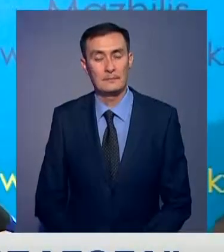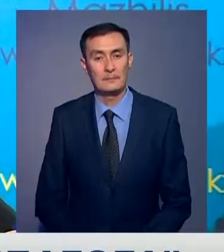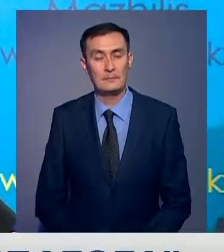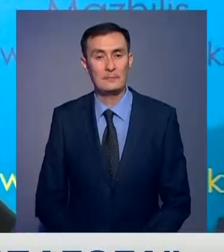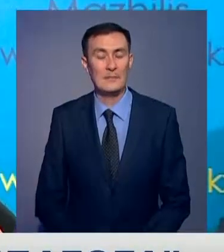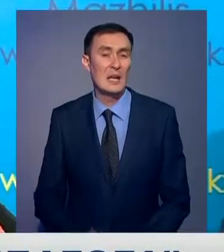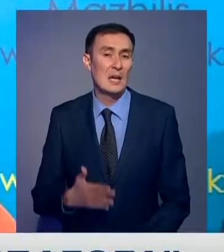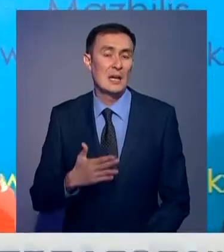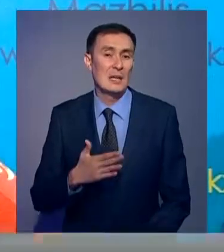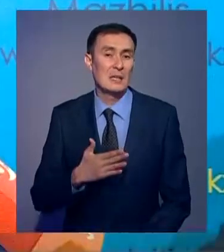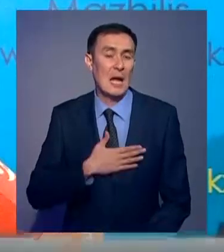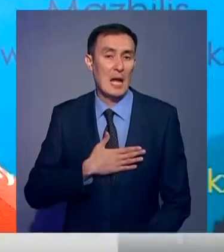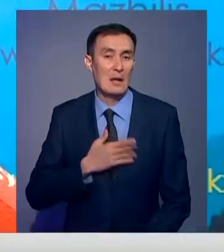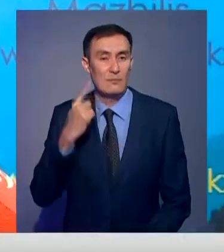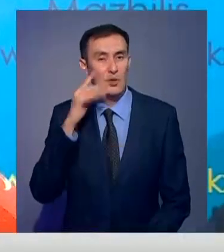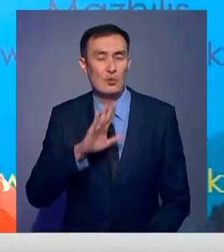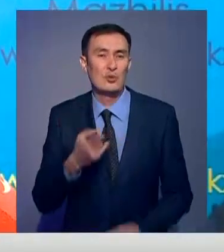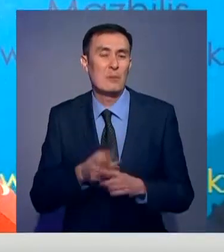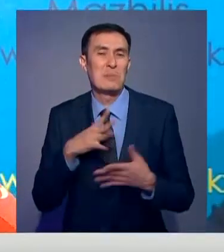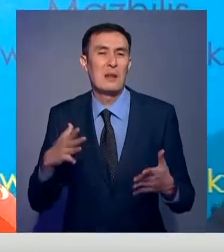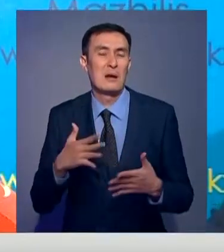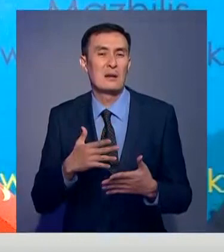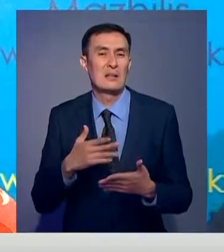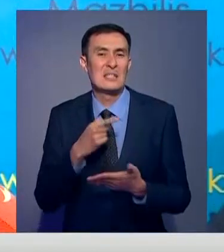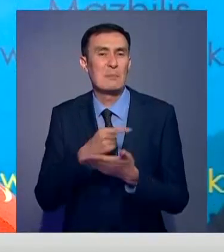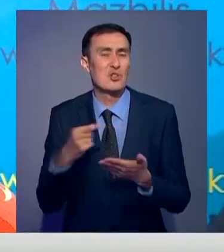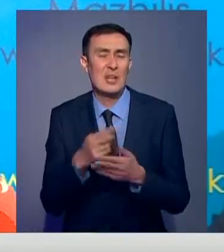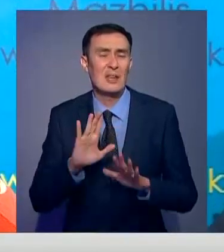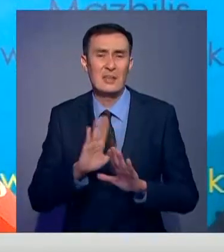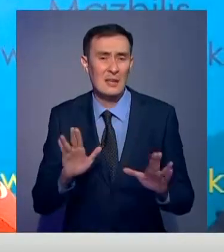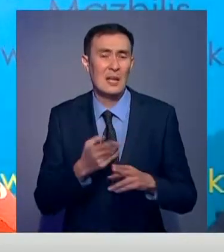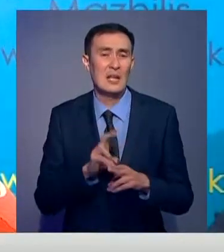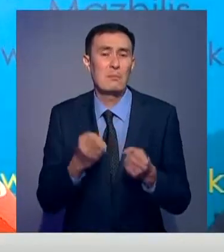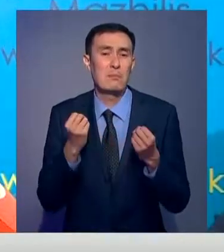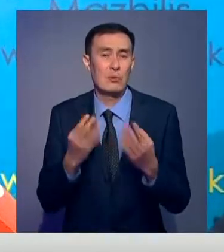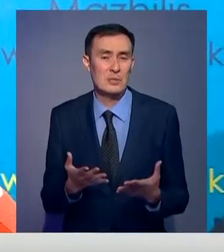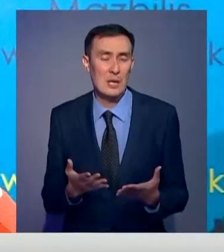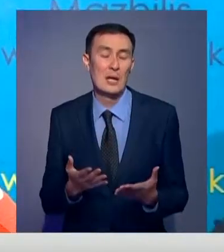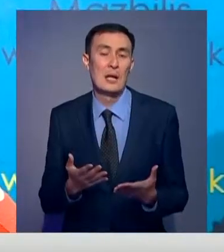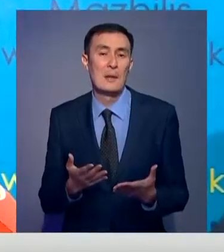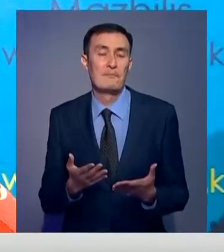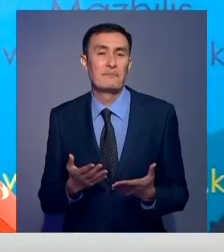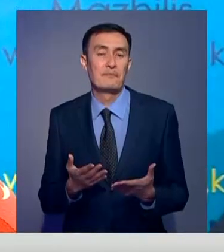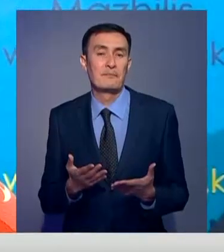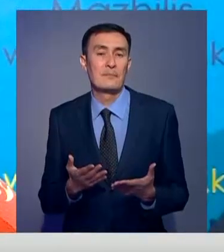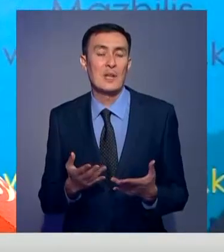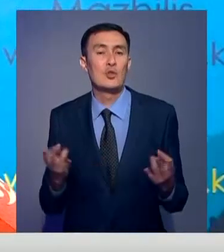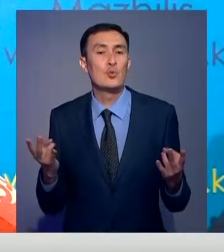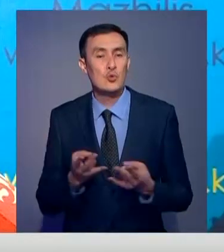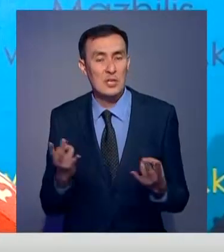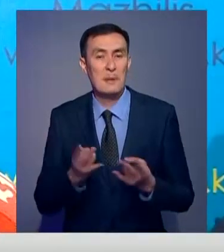Я бы не сказал, что это были большие нарекания. Я назову это хорошими и очень